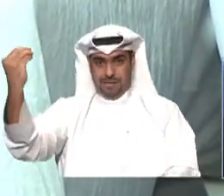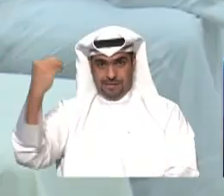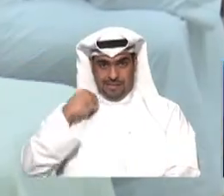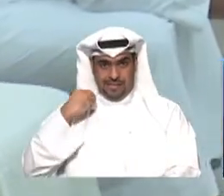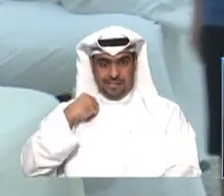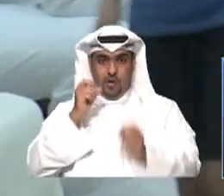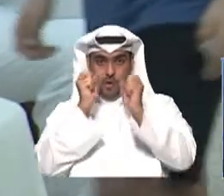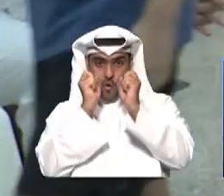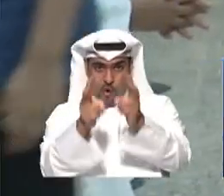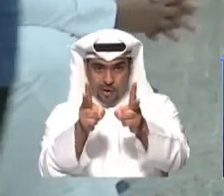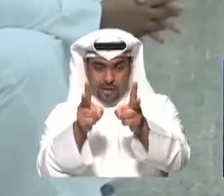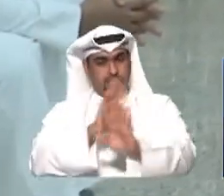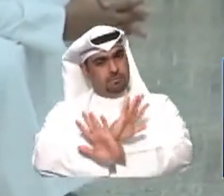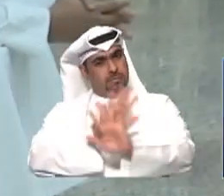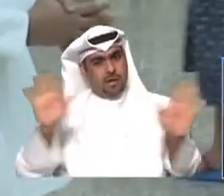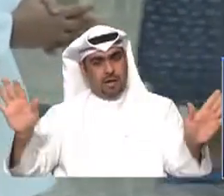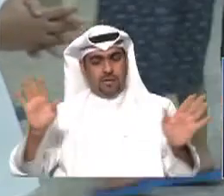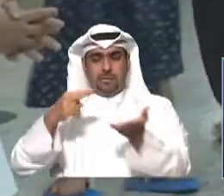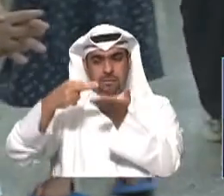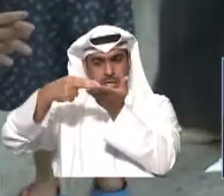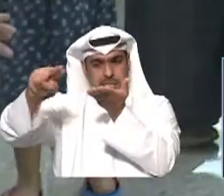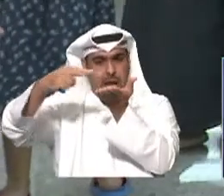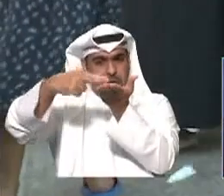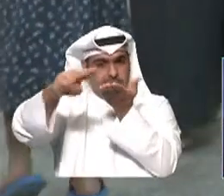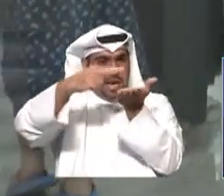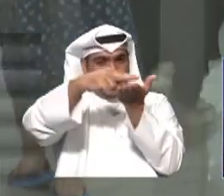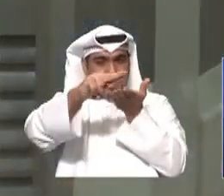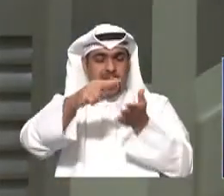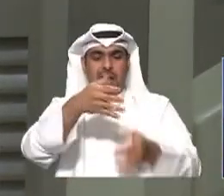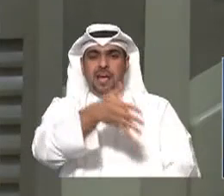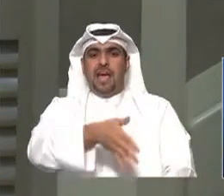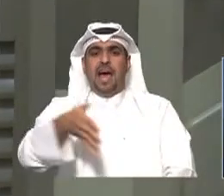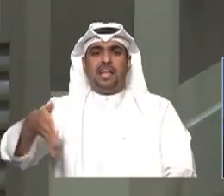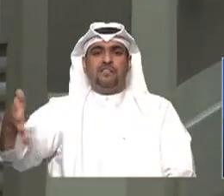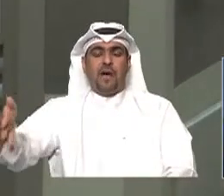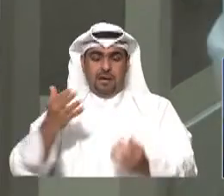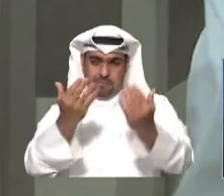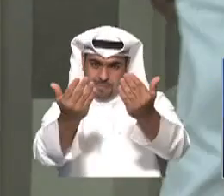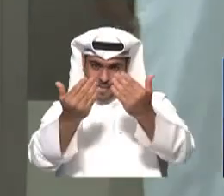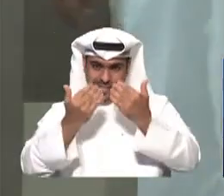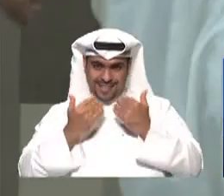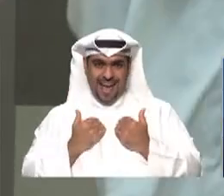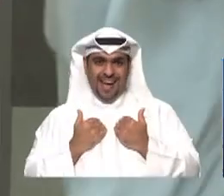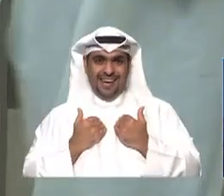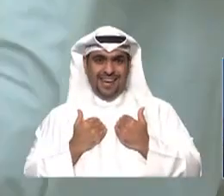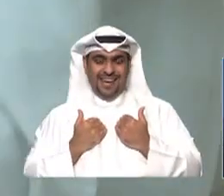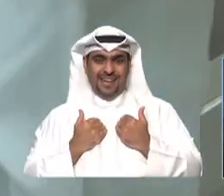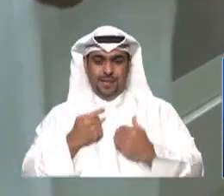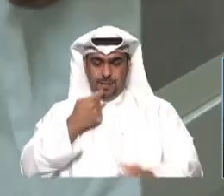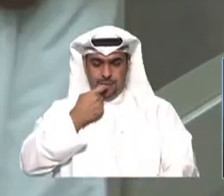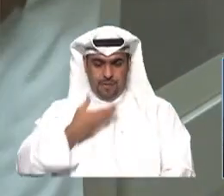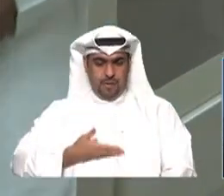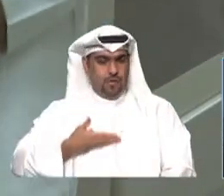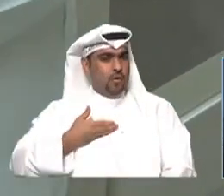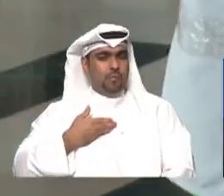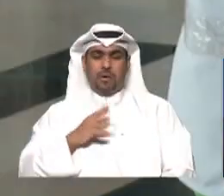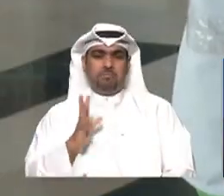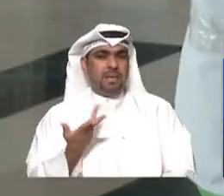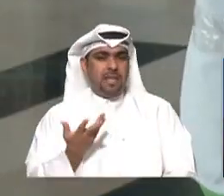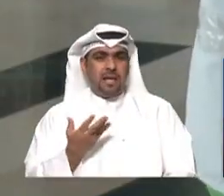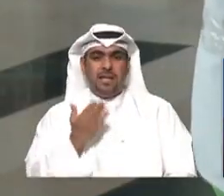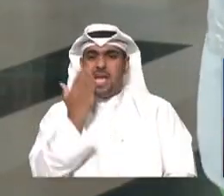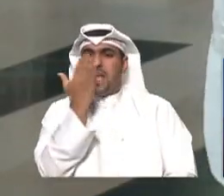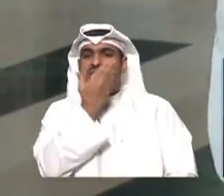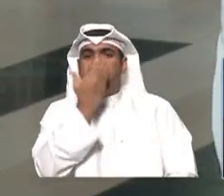في تحقيق يعني أمان لجميع الطلبة. إحنا نعلم في حالة اعتماد راح يكون الطلبة من سن الأول ابتدائي راح يكون